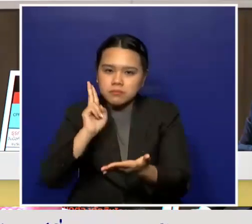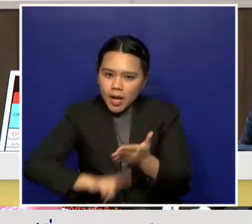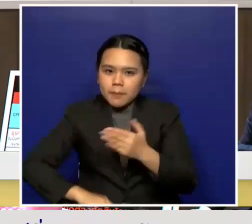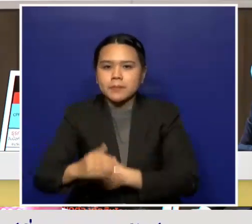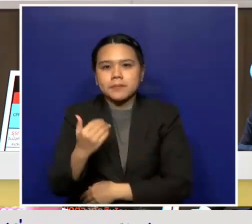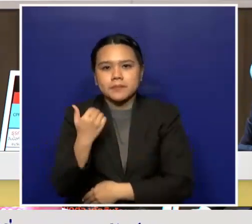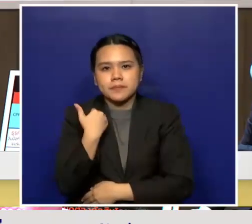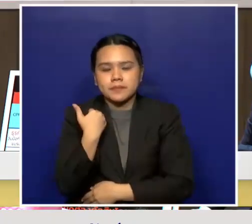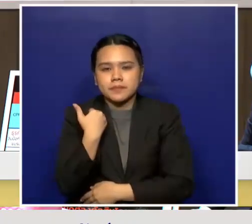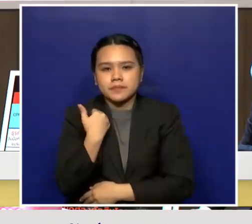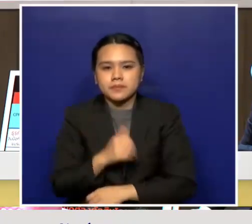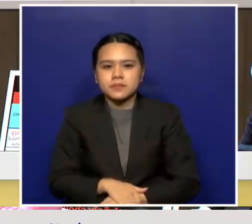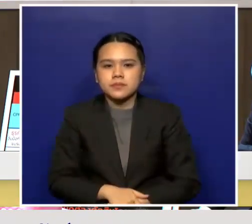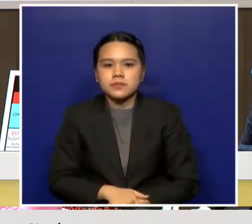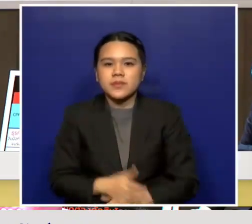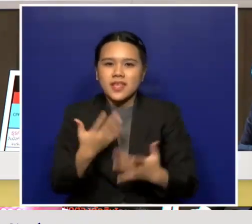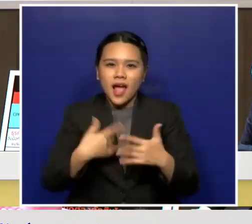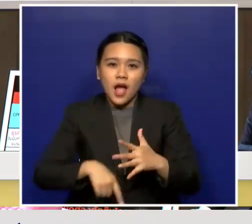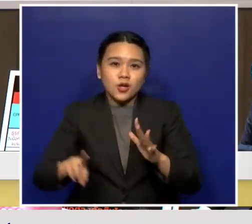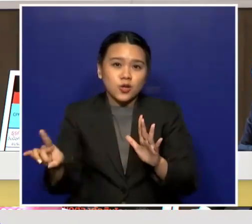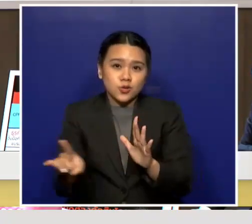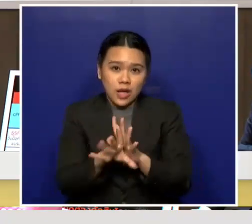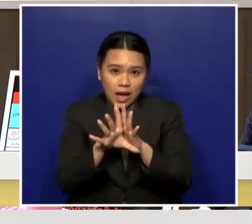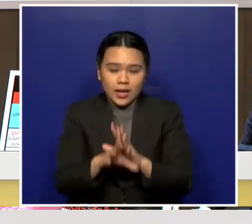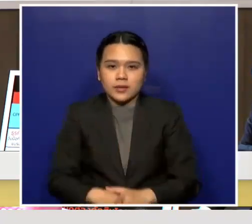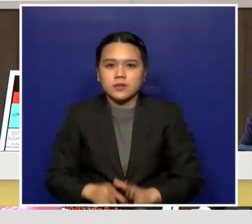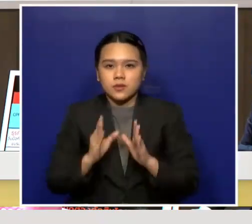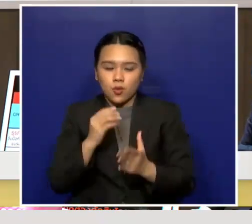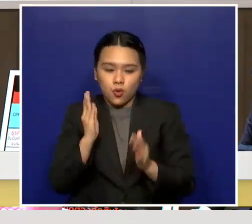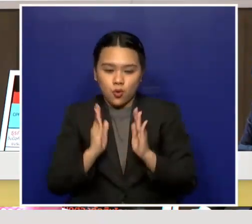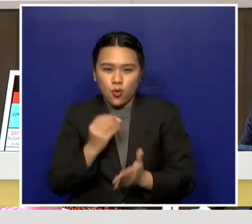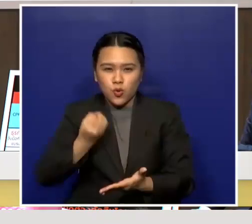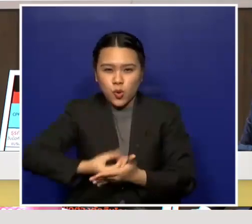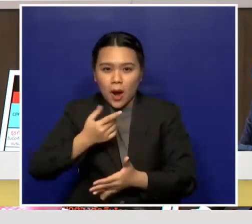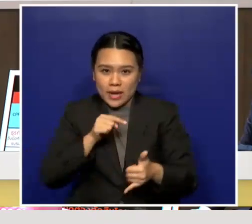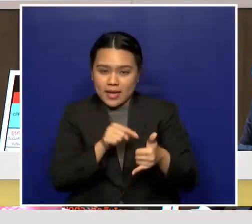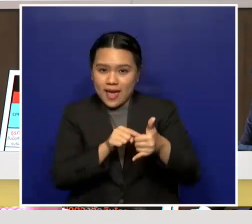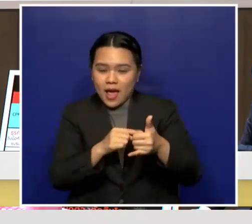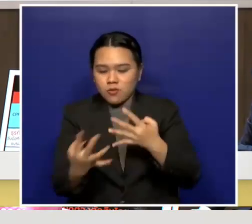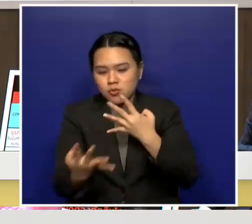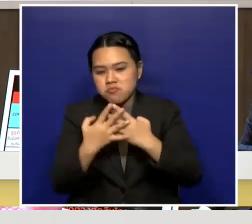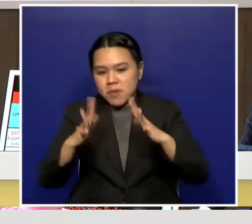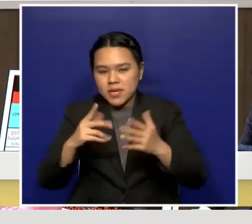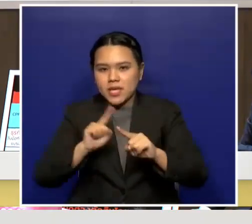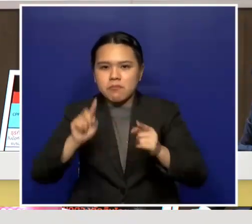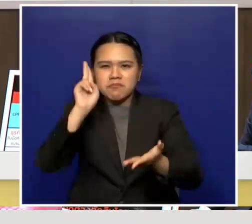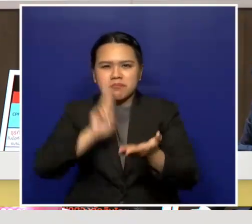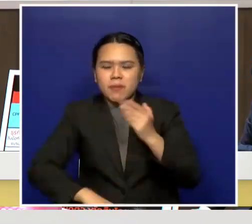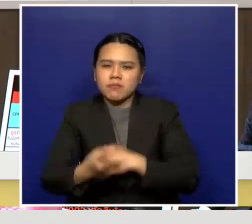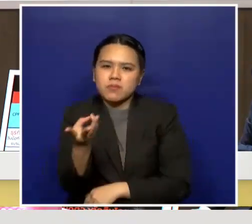ท้ายนะครับเจ้าสัวรายนี้ไม่โดนจำไม่โดนปรับเลยปรับหน่อยเดียวเท่านั้นเองเป็นพิธีนะแ